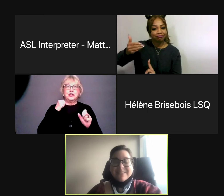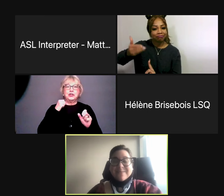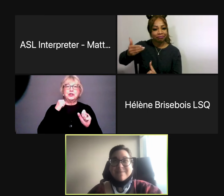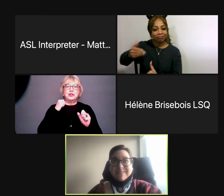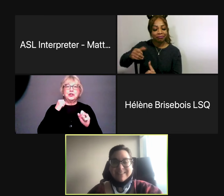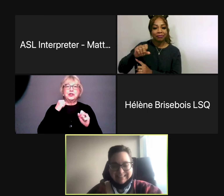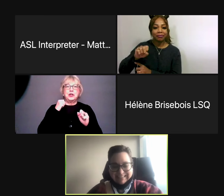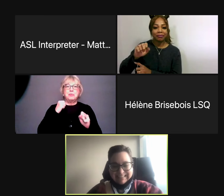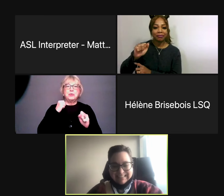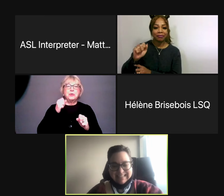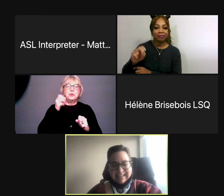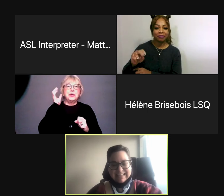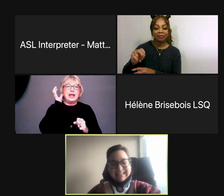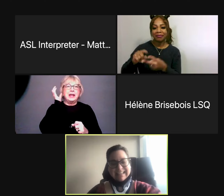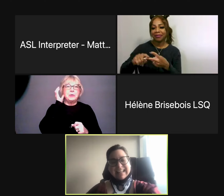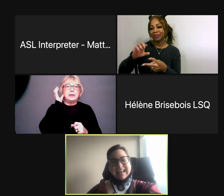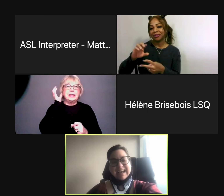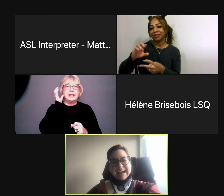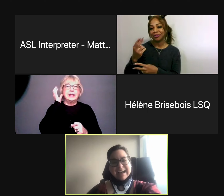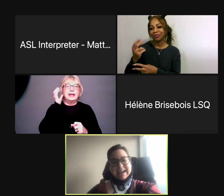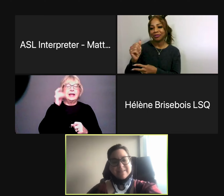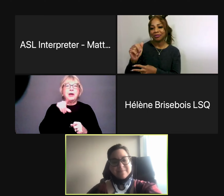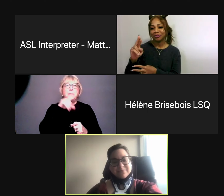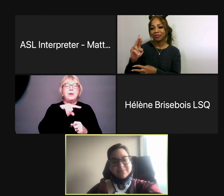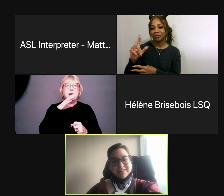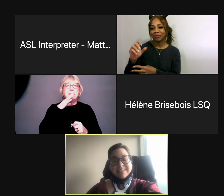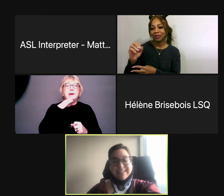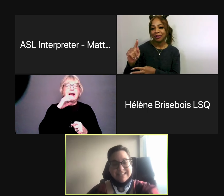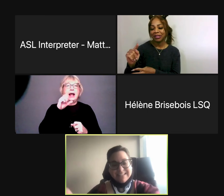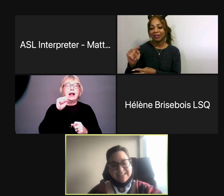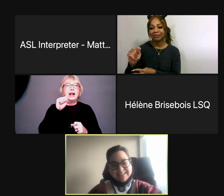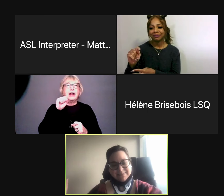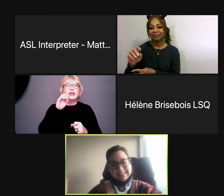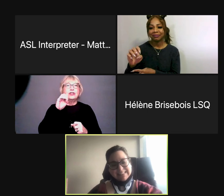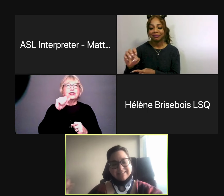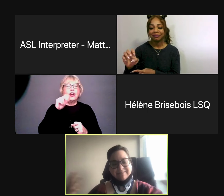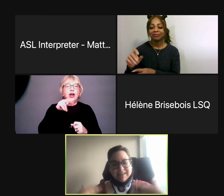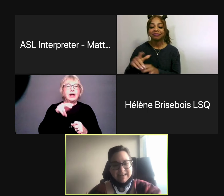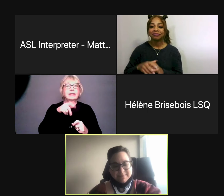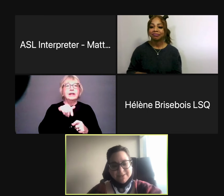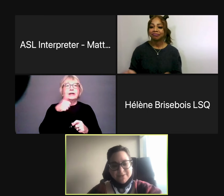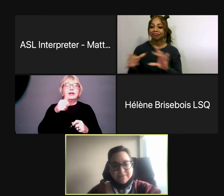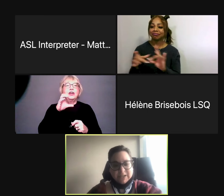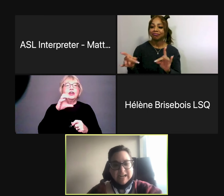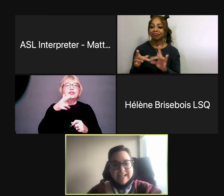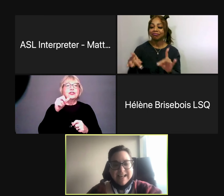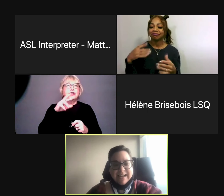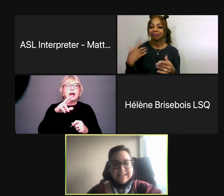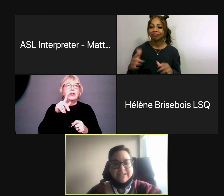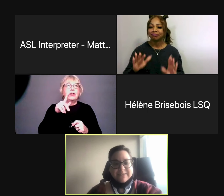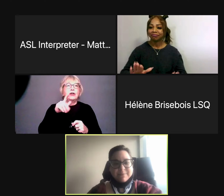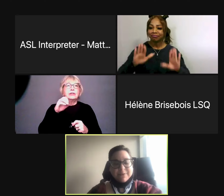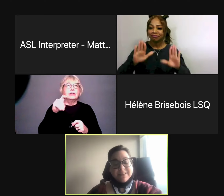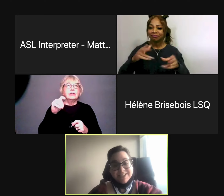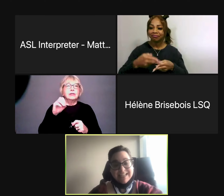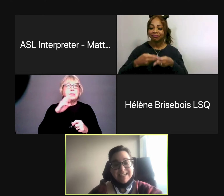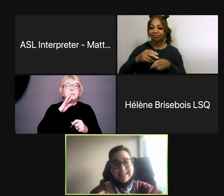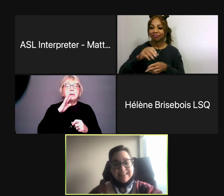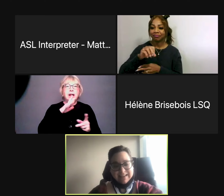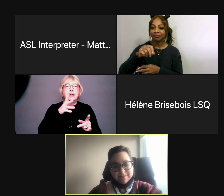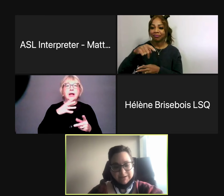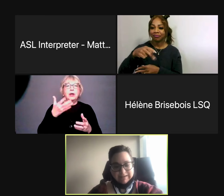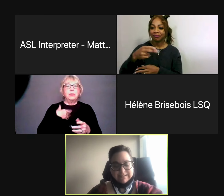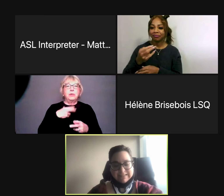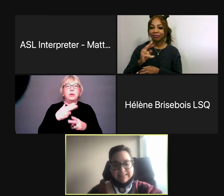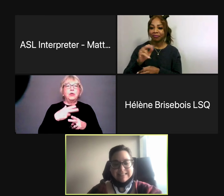tout ce que Sean et Charlotte ont dit. Alors, pour me présenter, je m'appelle Ophira,